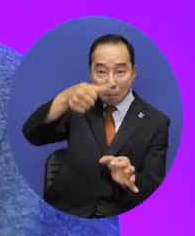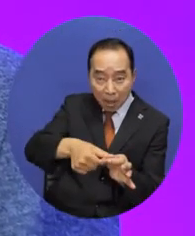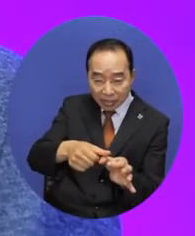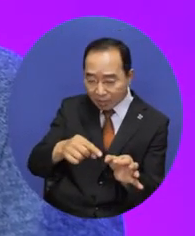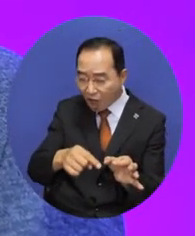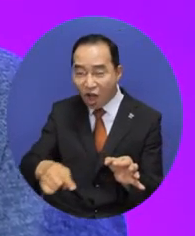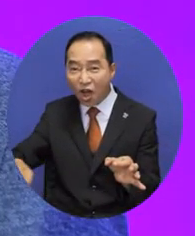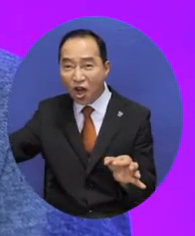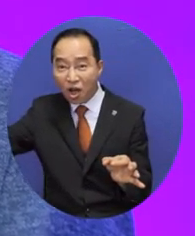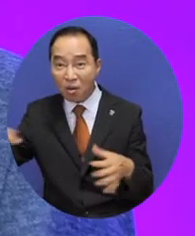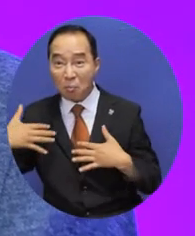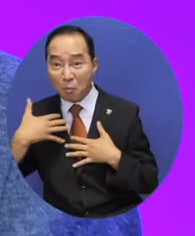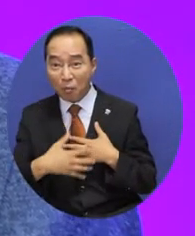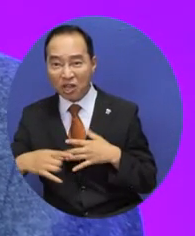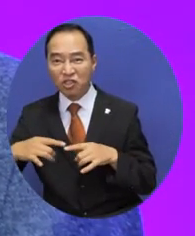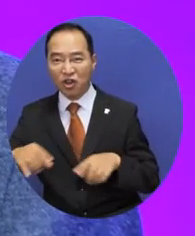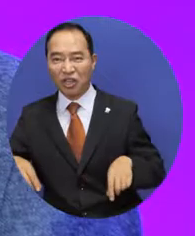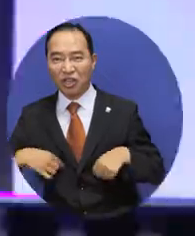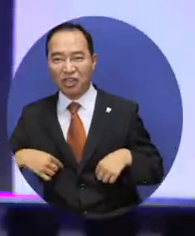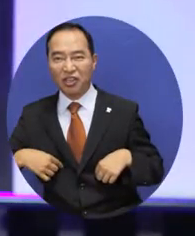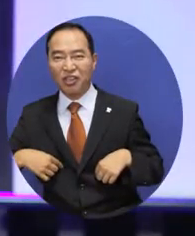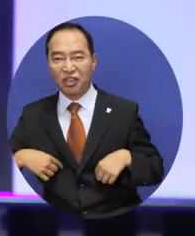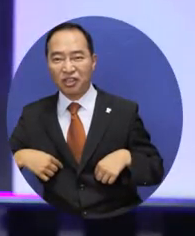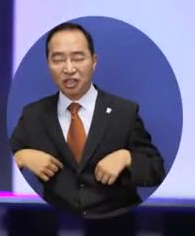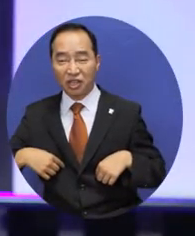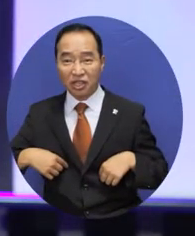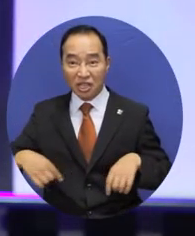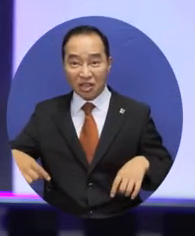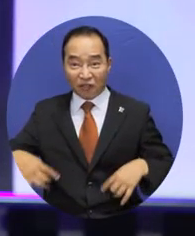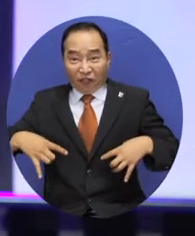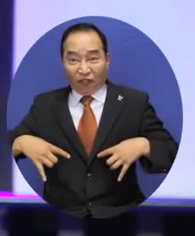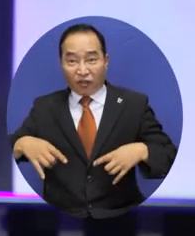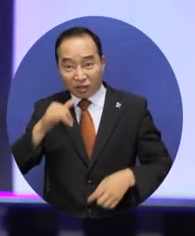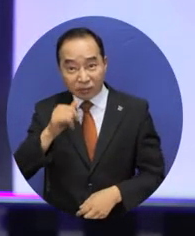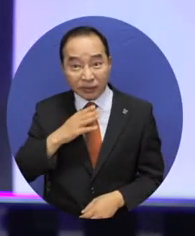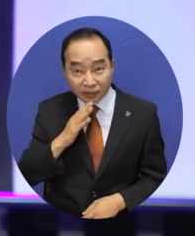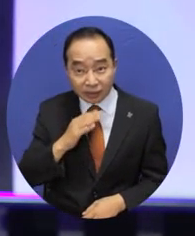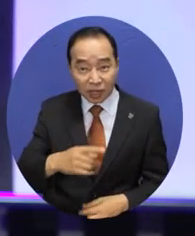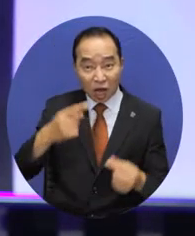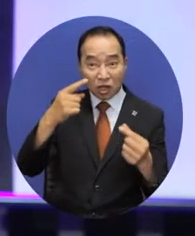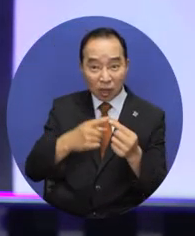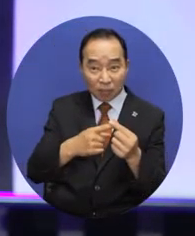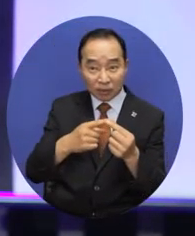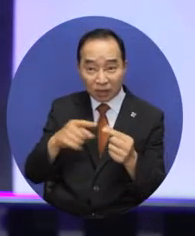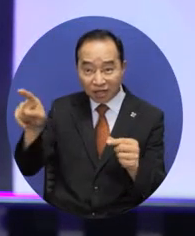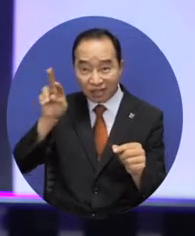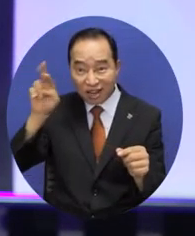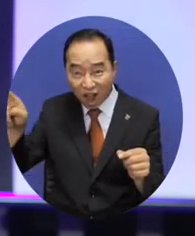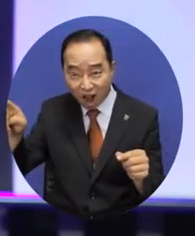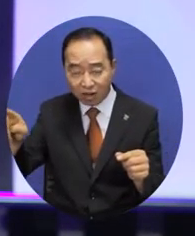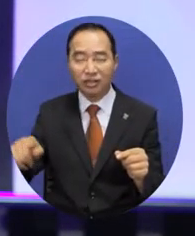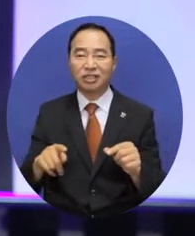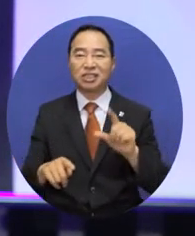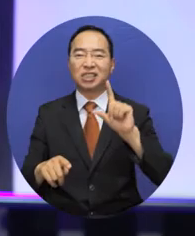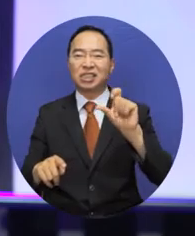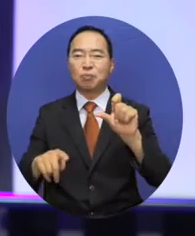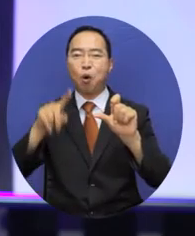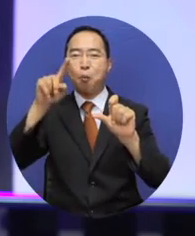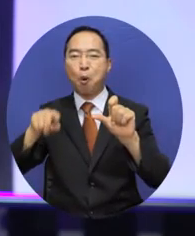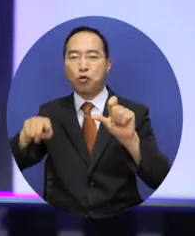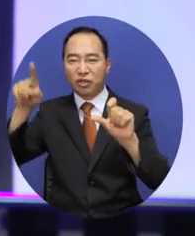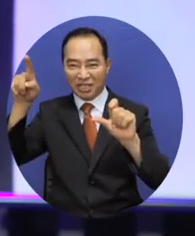질문에 답하지 못할 경우 15볼트, 두 번째 질문에 답하지 못할 경우 30볼트의 전압을 가진 전기